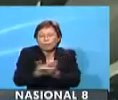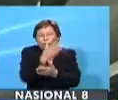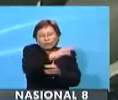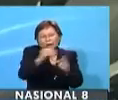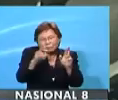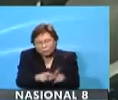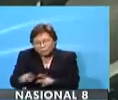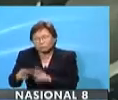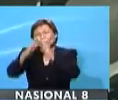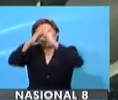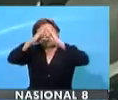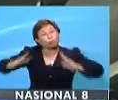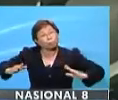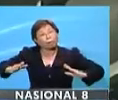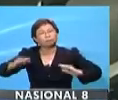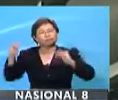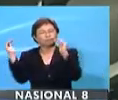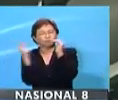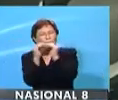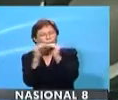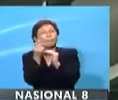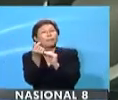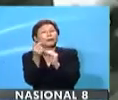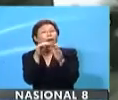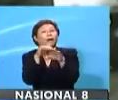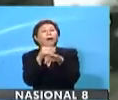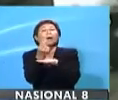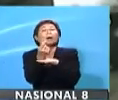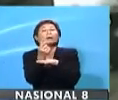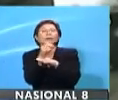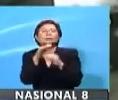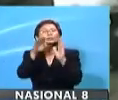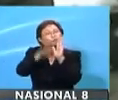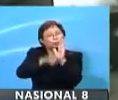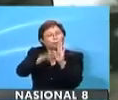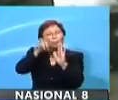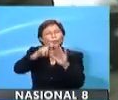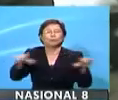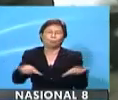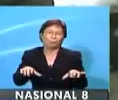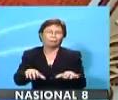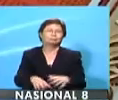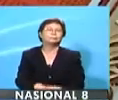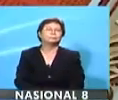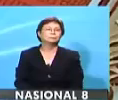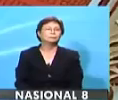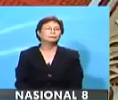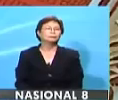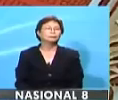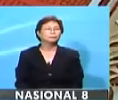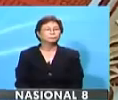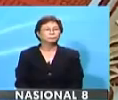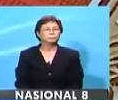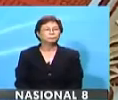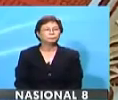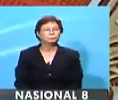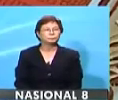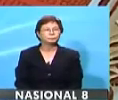merancang bekalan rumah yang stabil pada harga yang berpatutan perlu dijalankan.